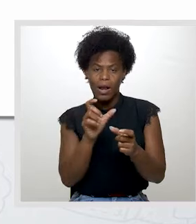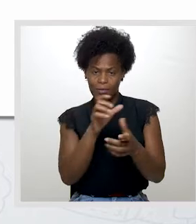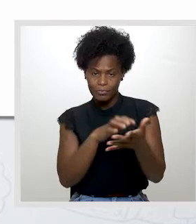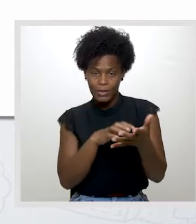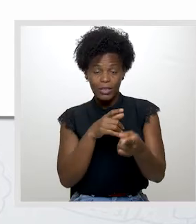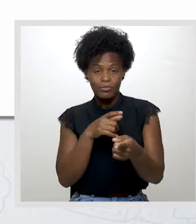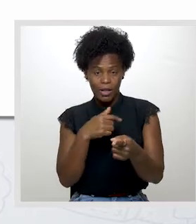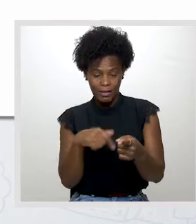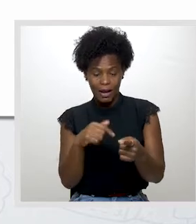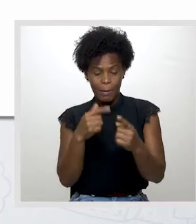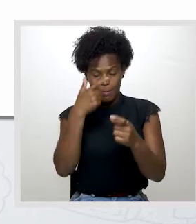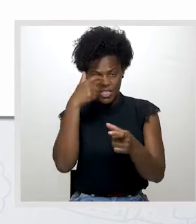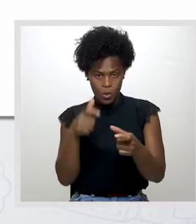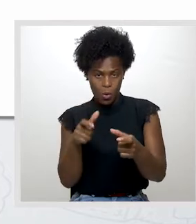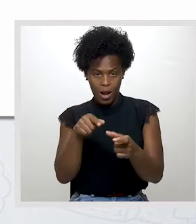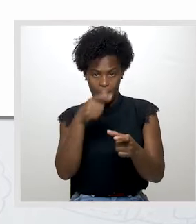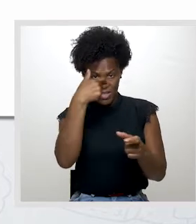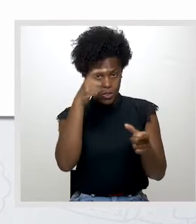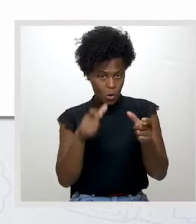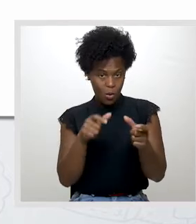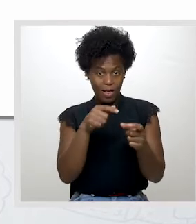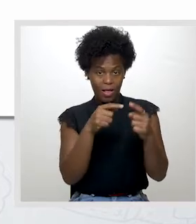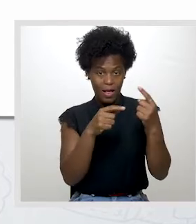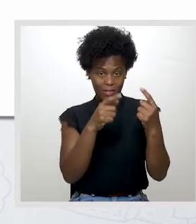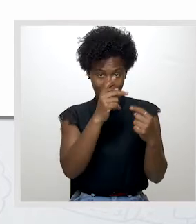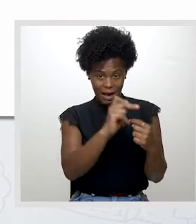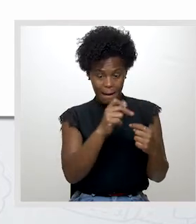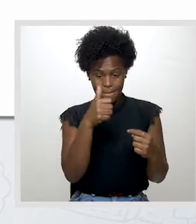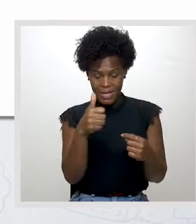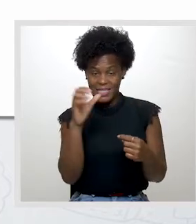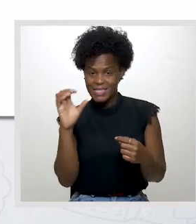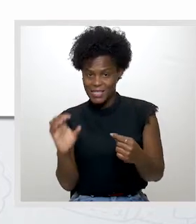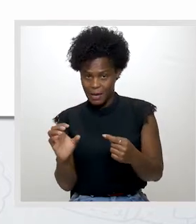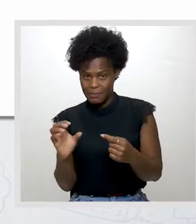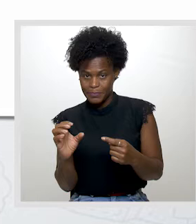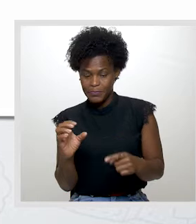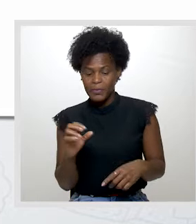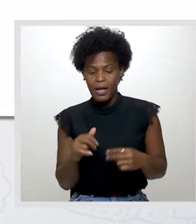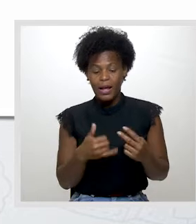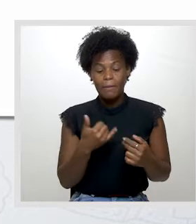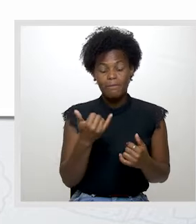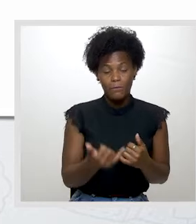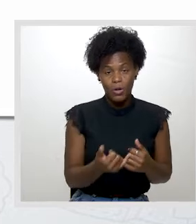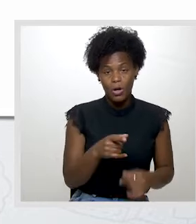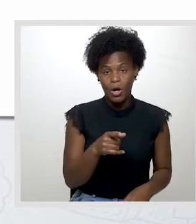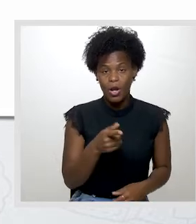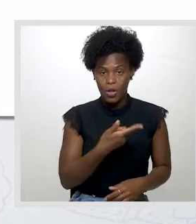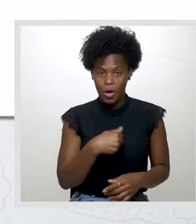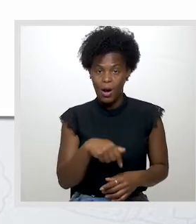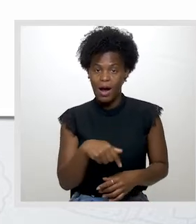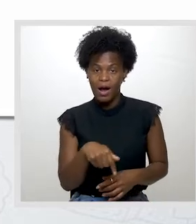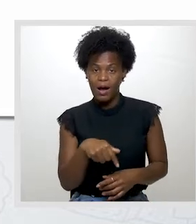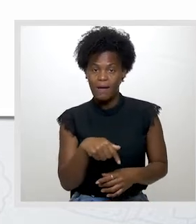personnages. Vous avez 3 personnages A, B et C, et après, on